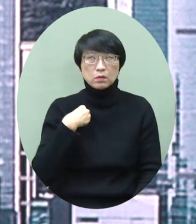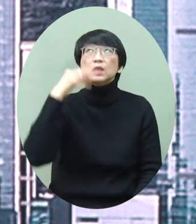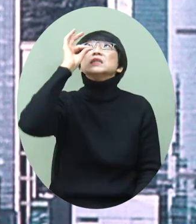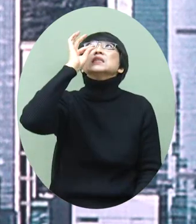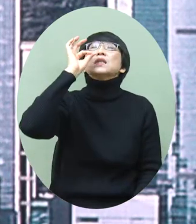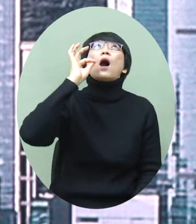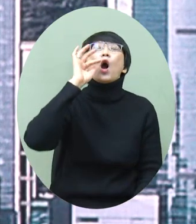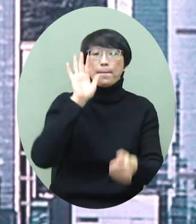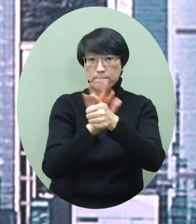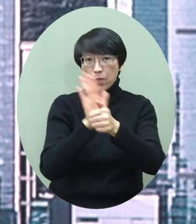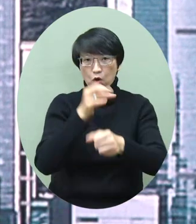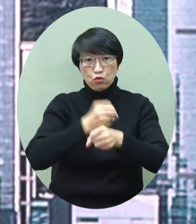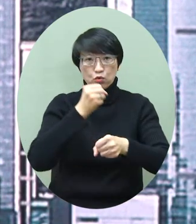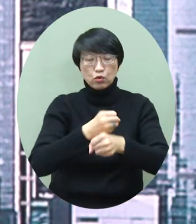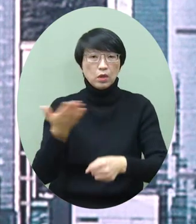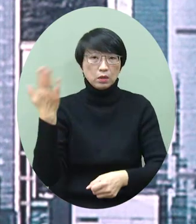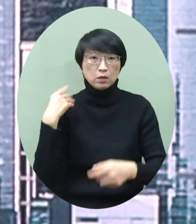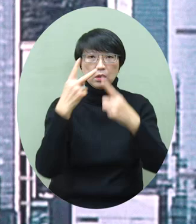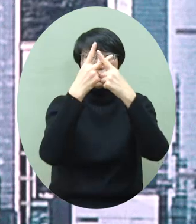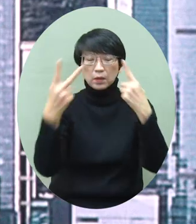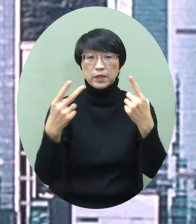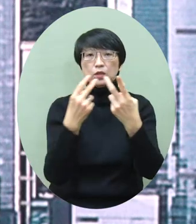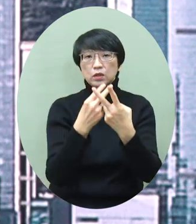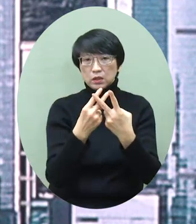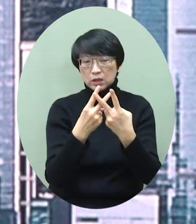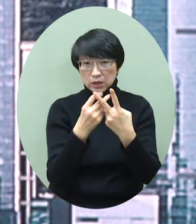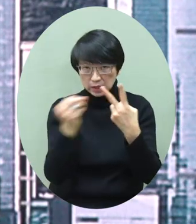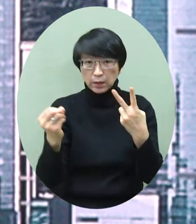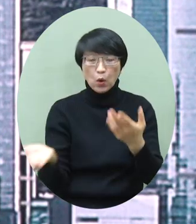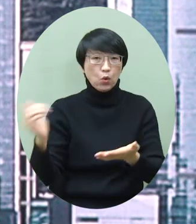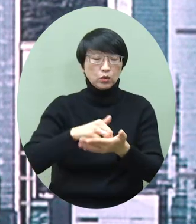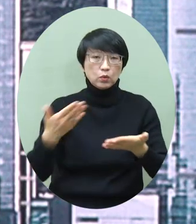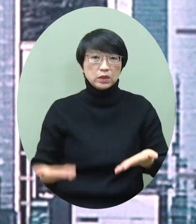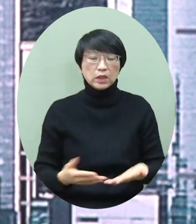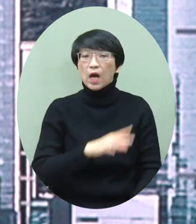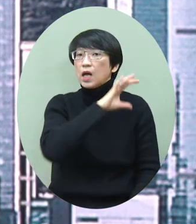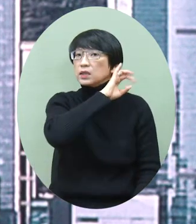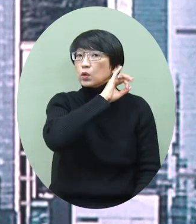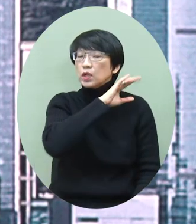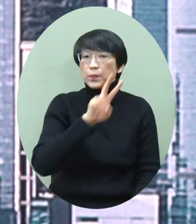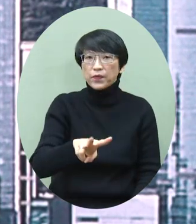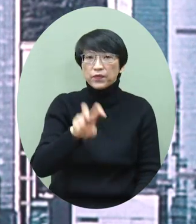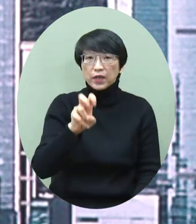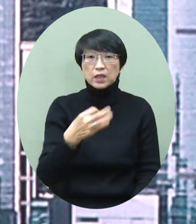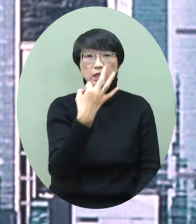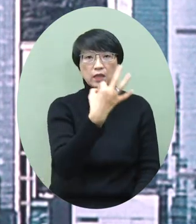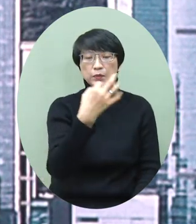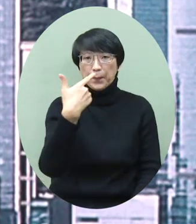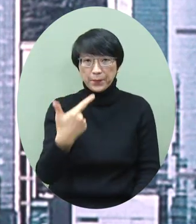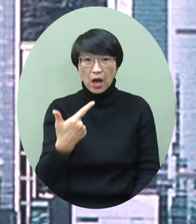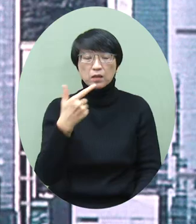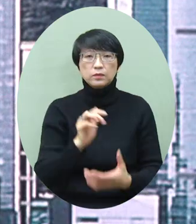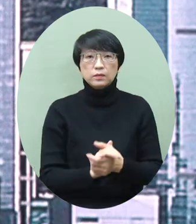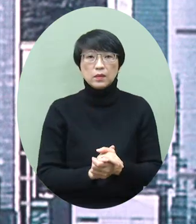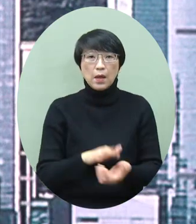行。自從舊年嘅12月22日至今，酒店咧係共發現咧係38宗